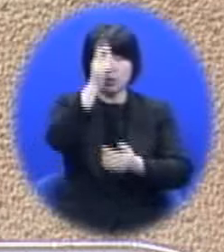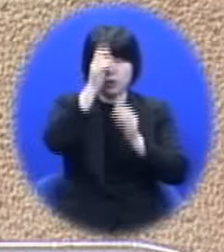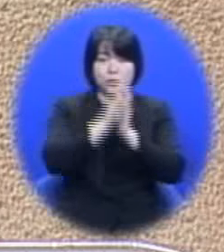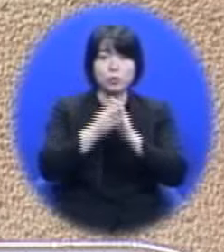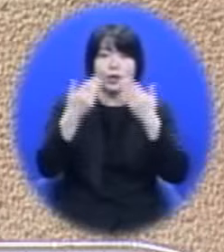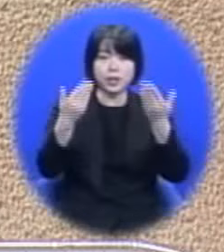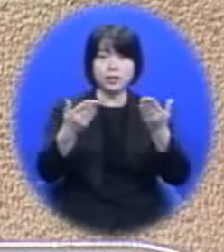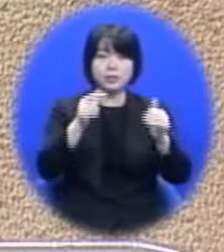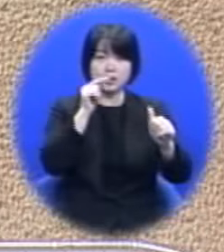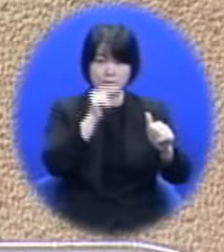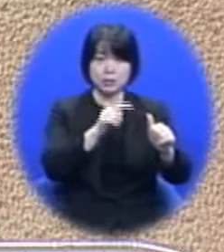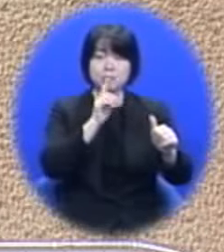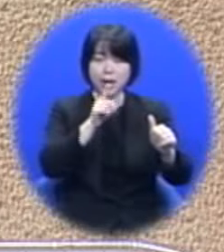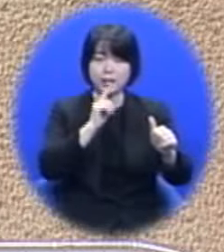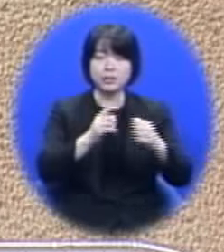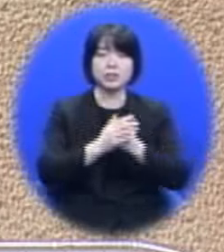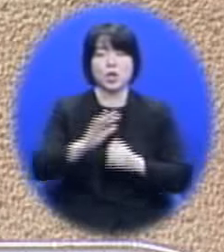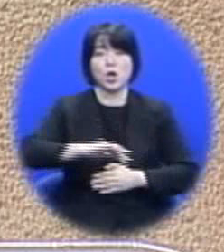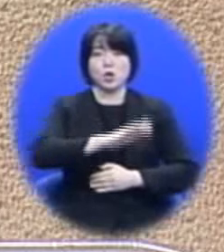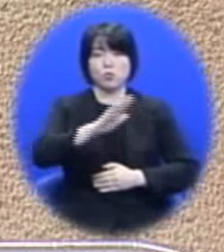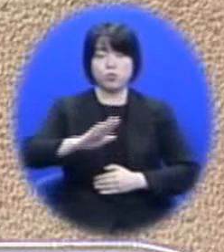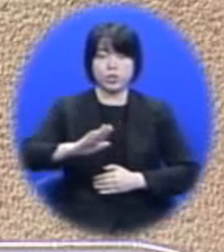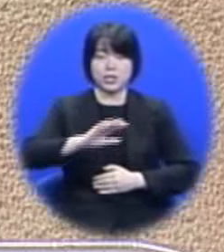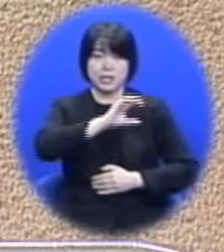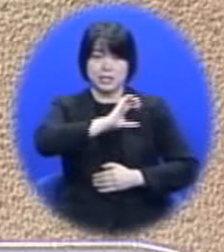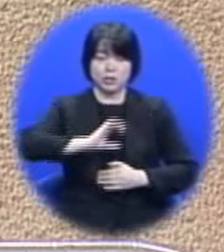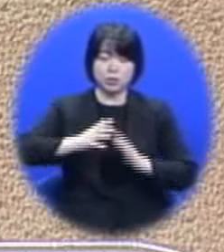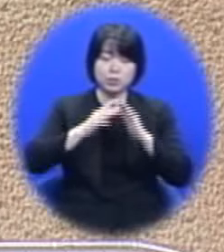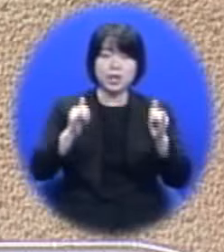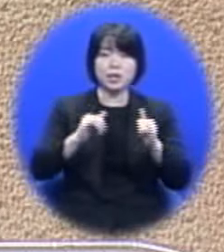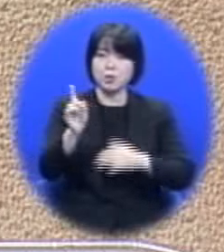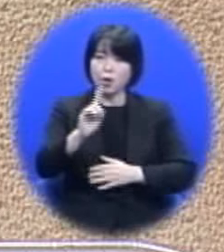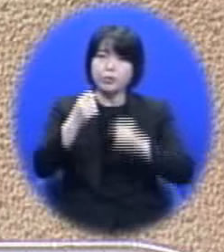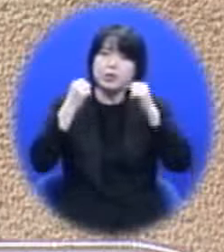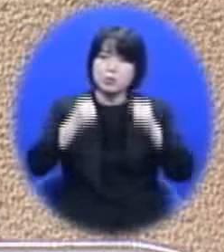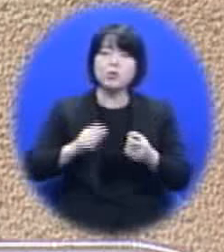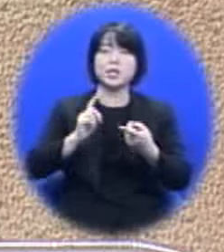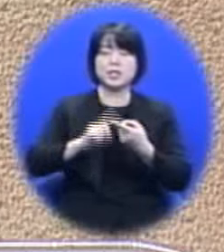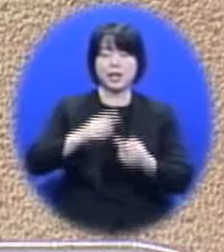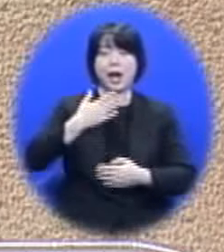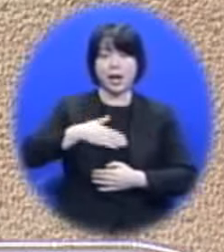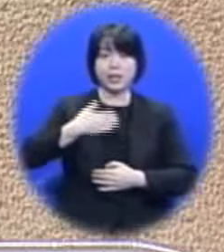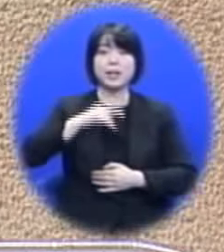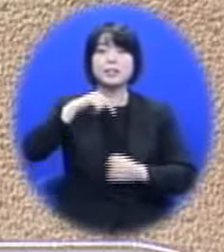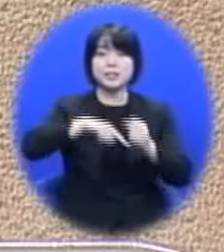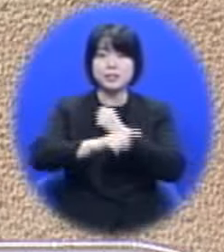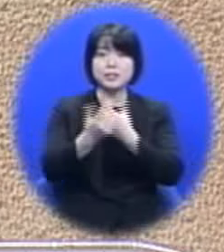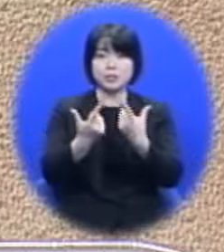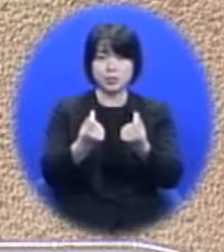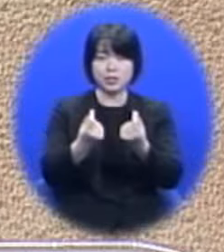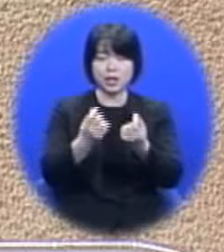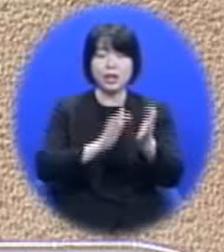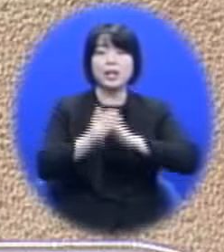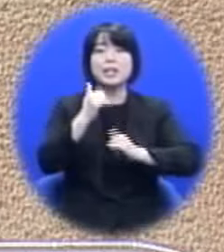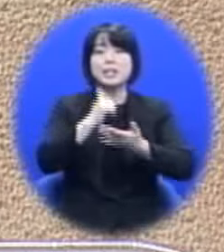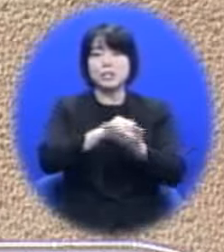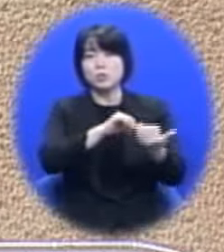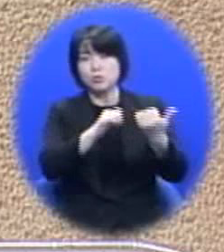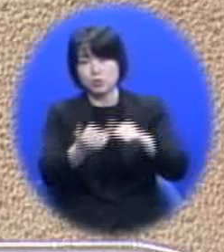우리 그리스도인이 실제로 어떤 존재인지를 말하는 겁니다. 예수님과 함께 죽고 예수님으로 사는